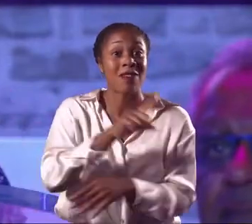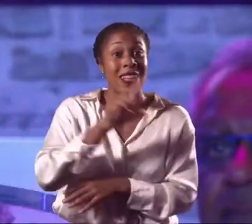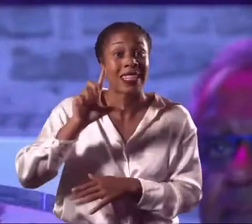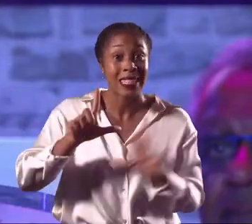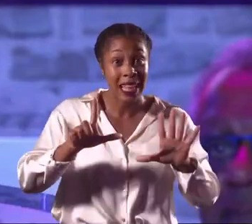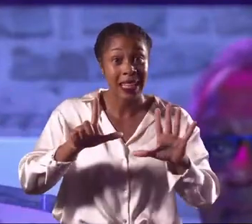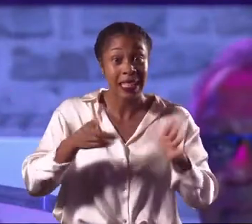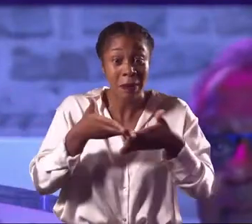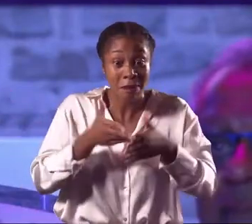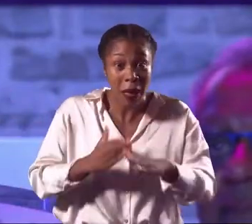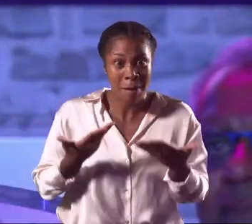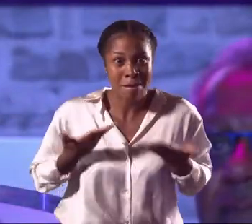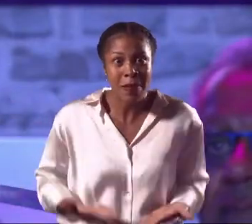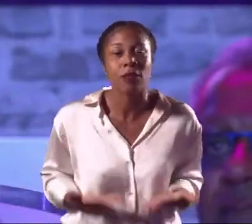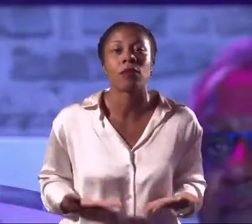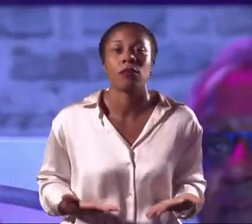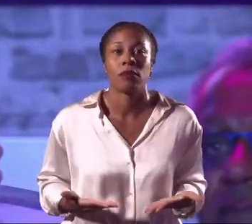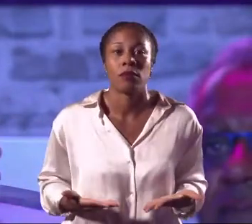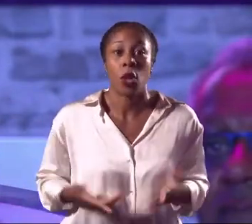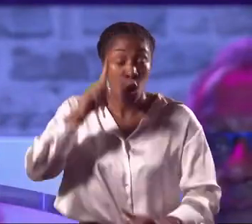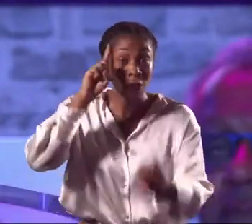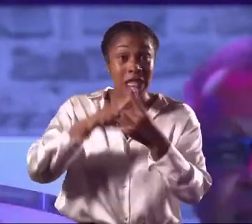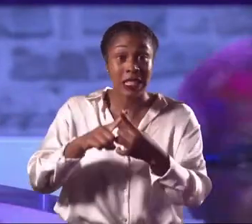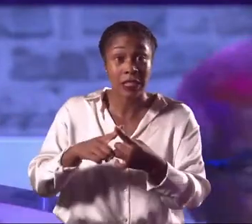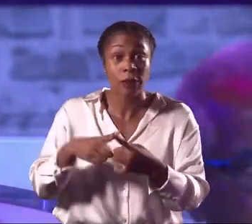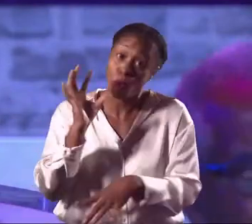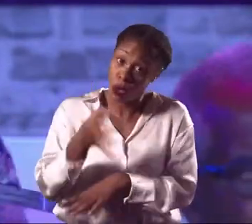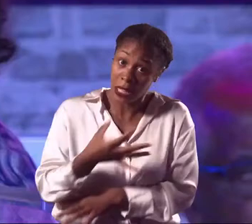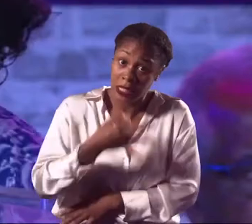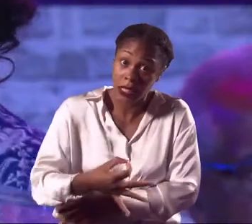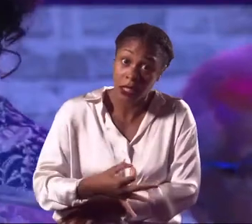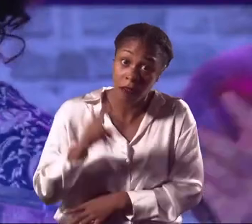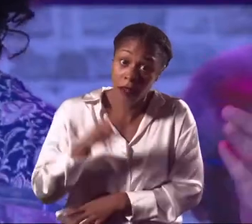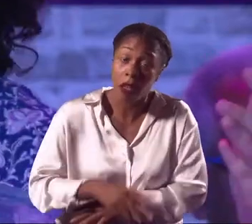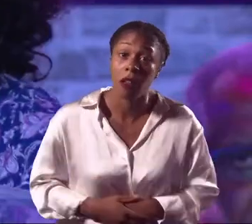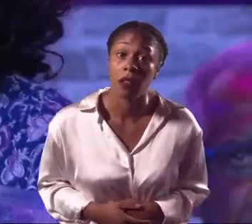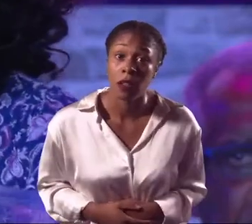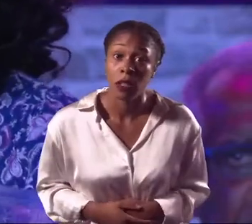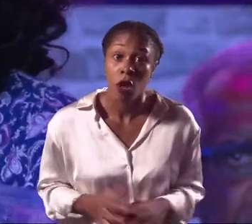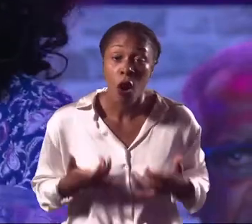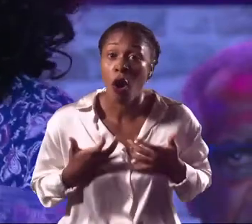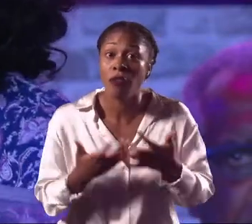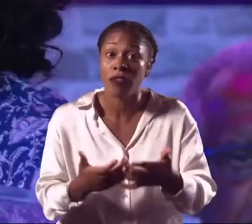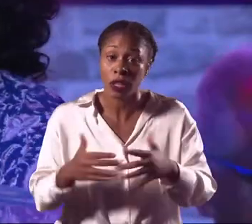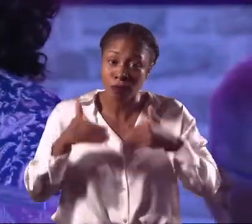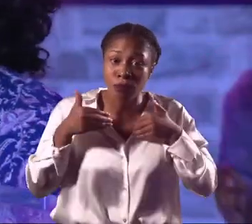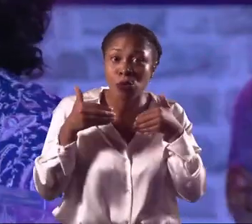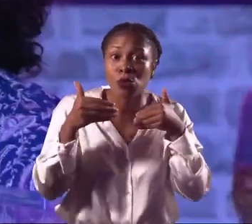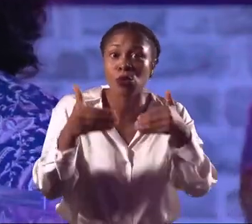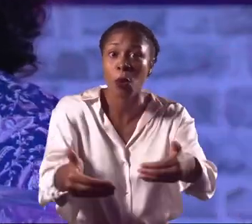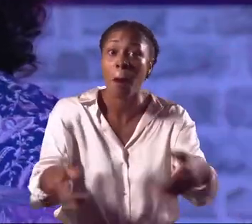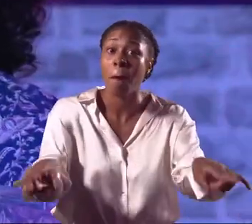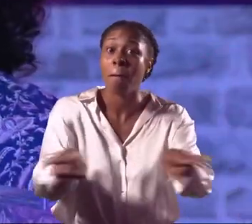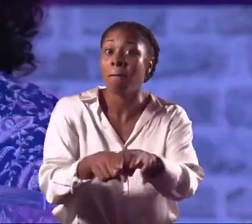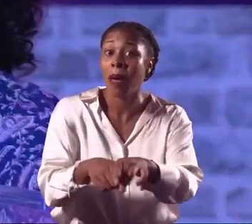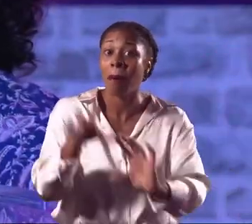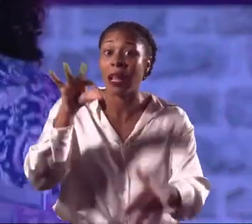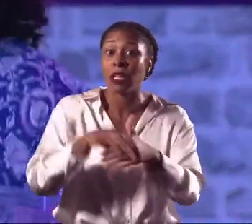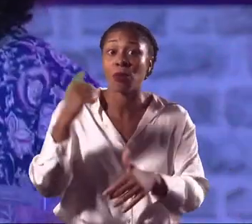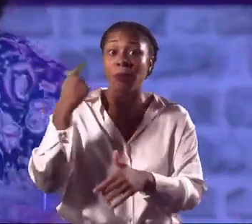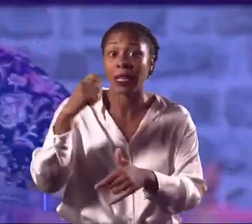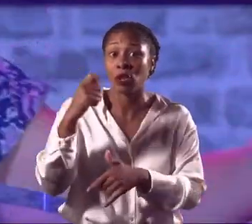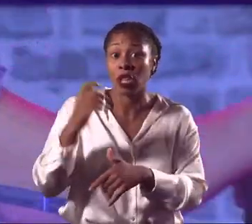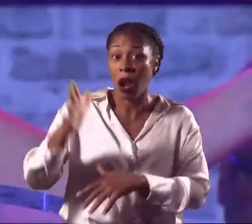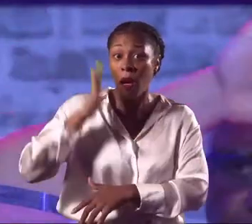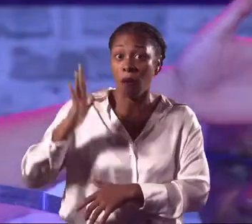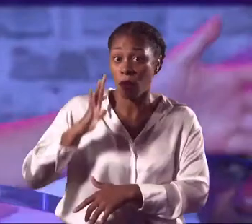face à nous. Et notre objectif, c'est oui, nous l'assumons, de poursuivre sur la dynamique de la précédente élection présidentielle.